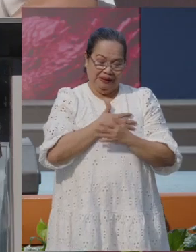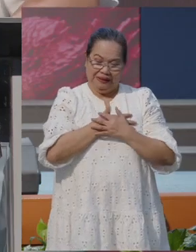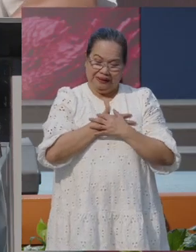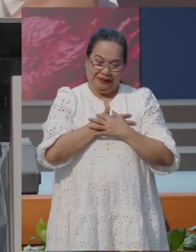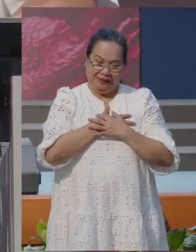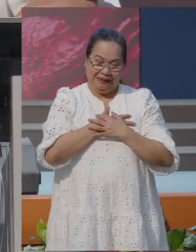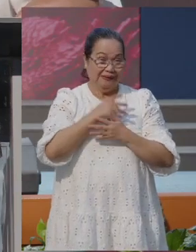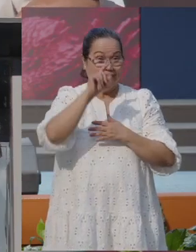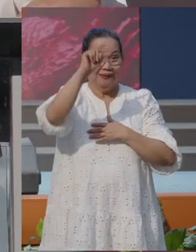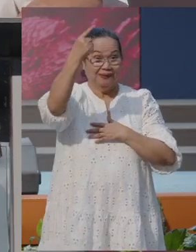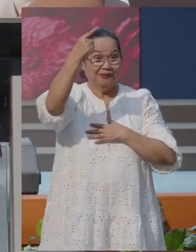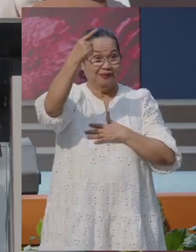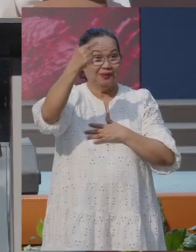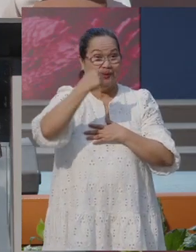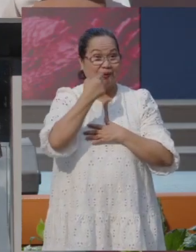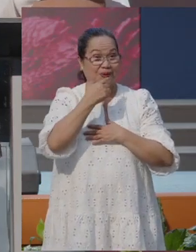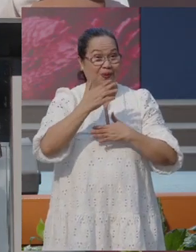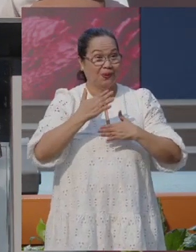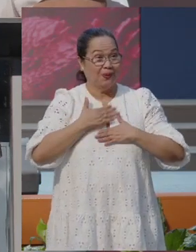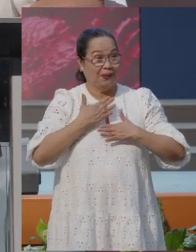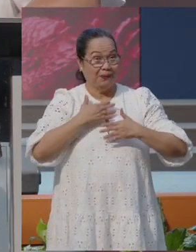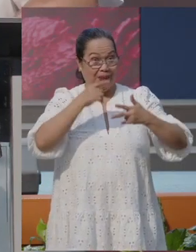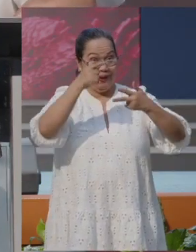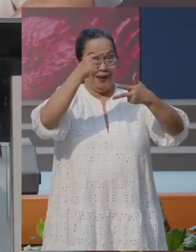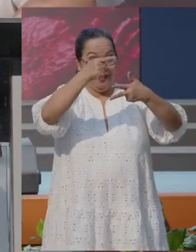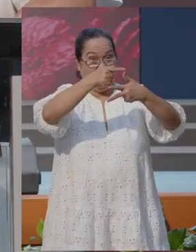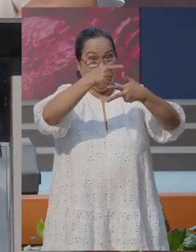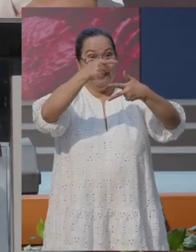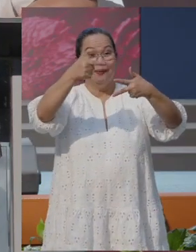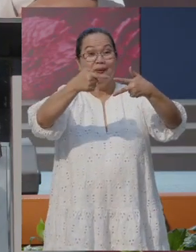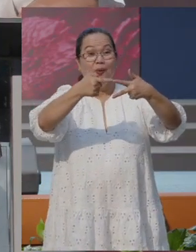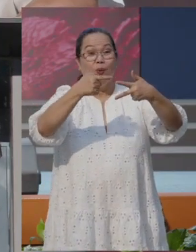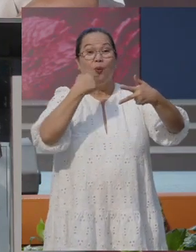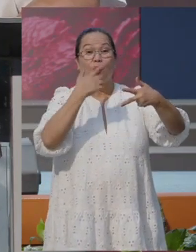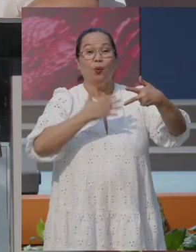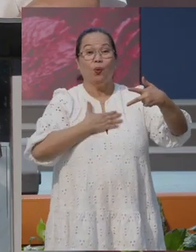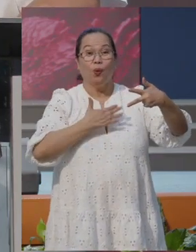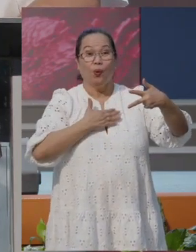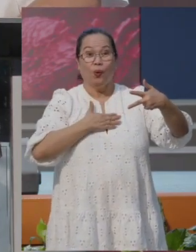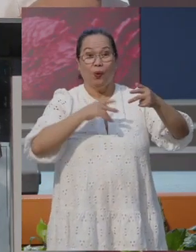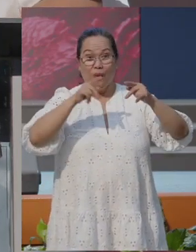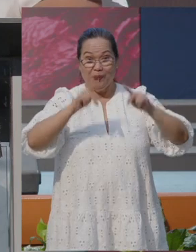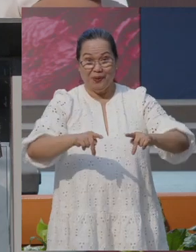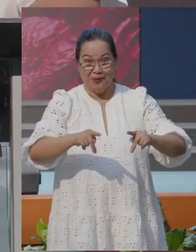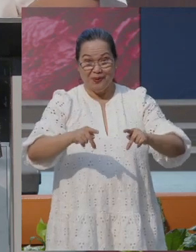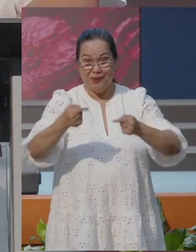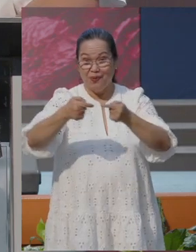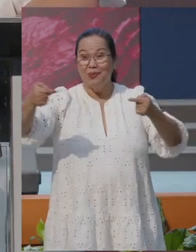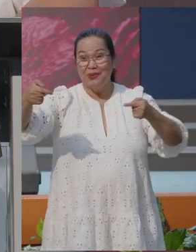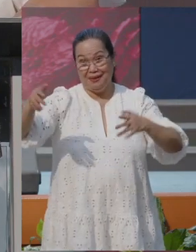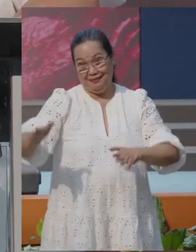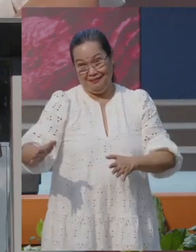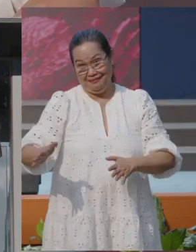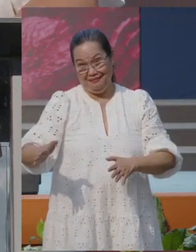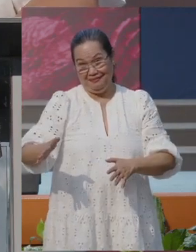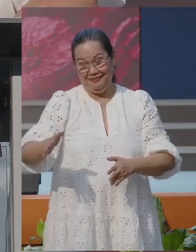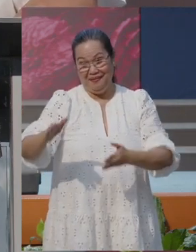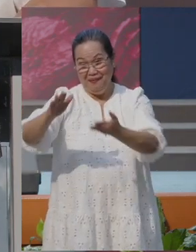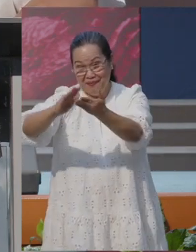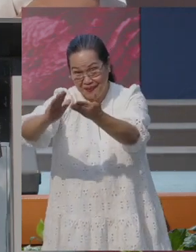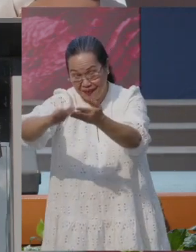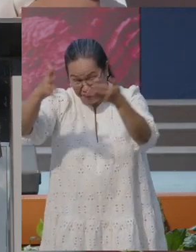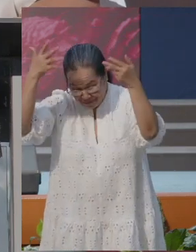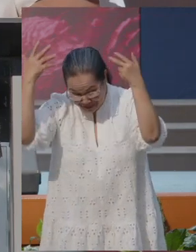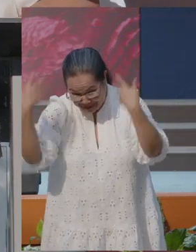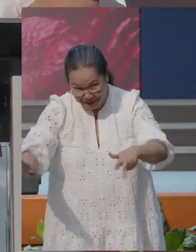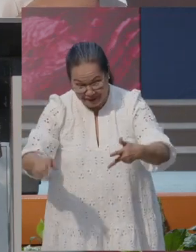ang unang matutuwa ay ang Diyos. Ang pangalawang matutuwa ay yung taong pinatawad nyo. Whether sabihin